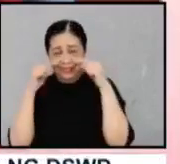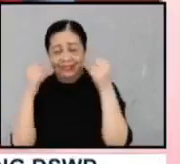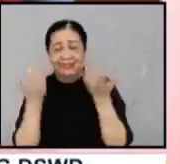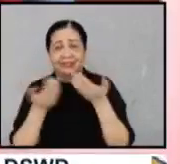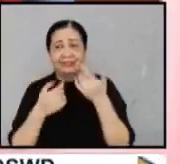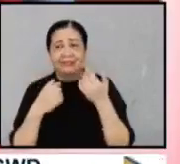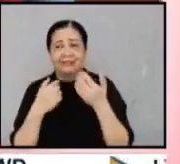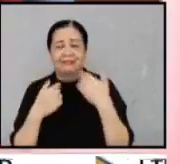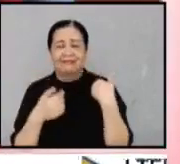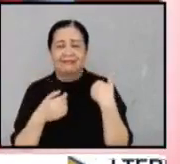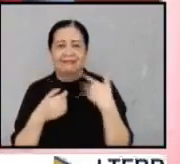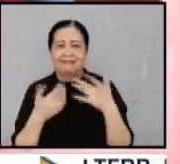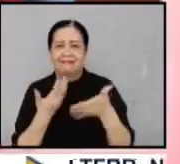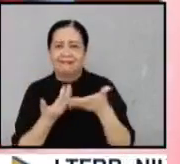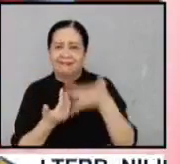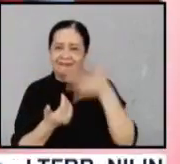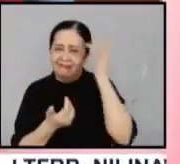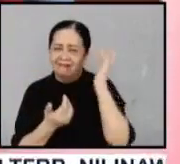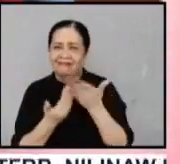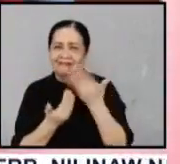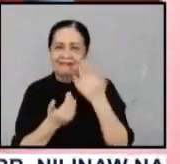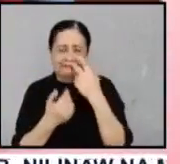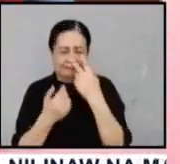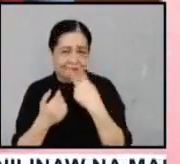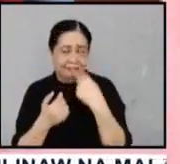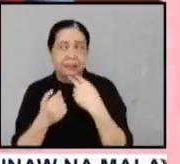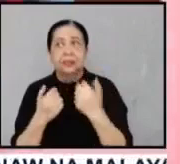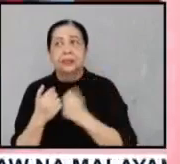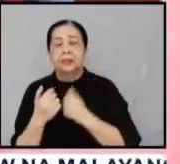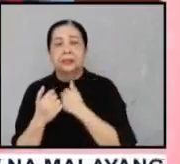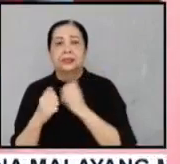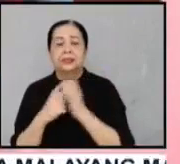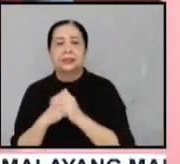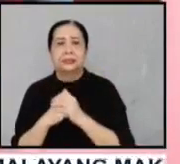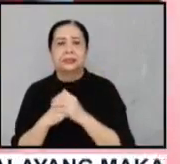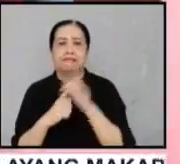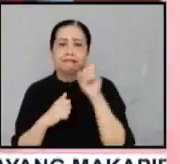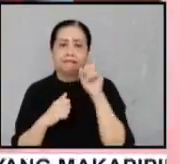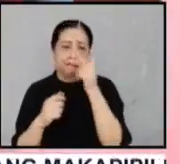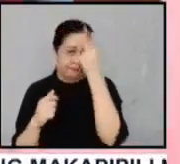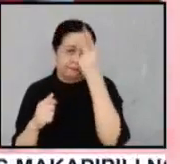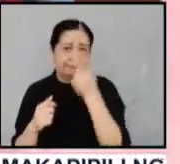ganyan. Kaya sabi ko dapat, ang magulang minamahal yan. Kasi